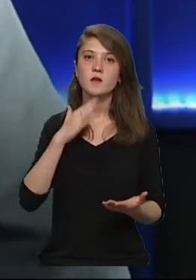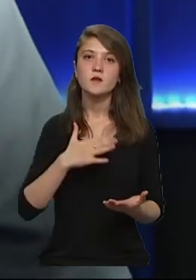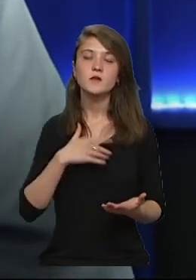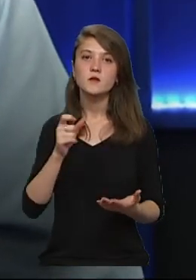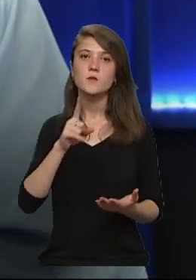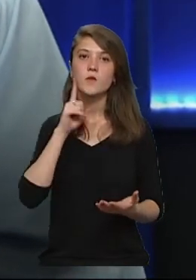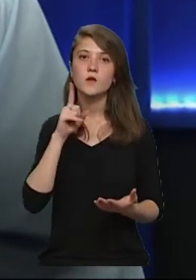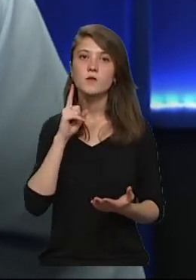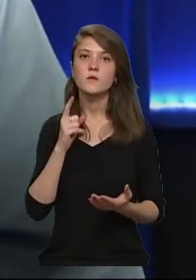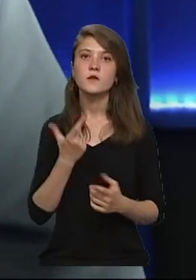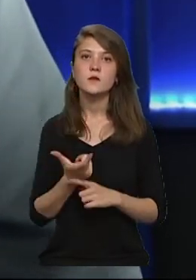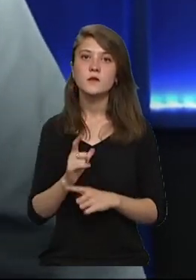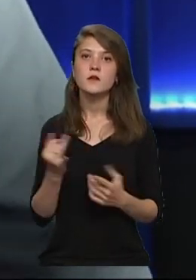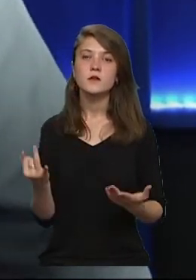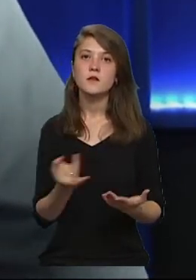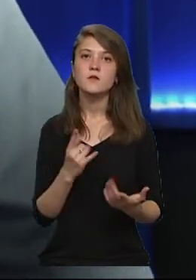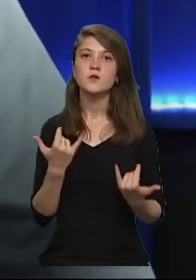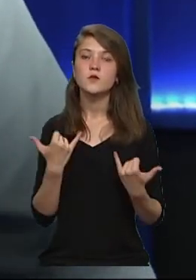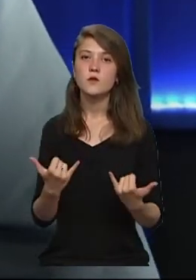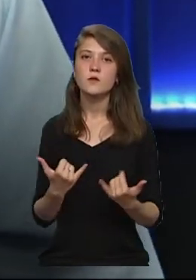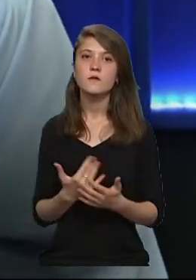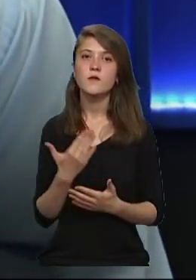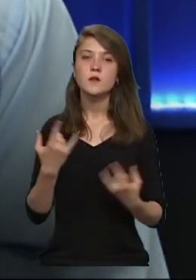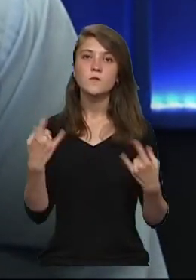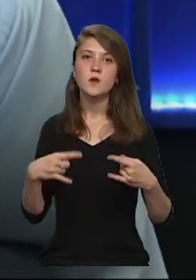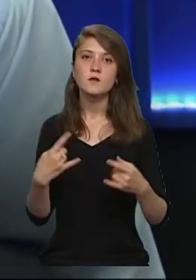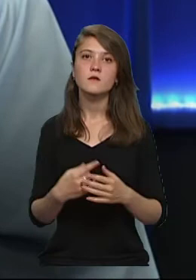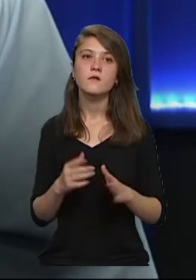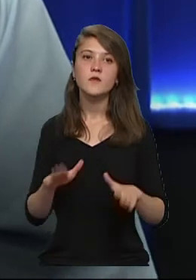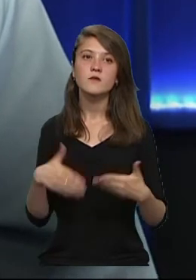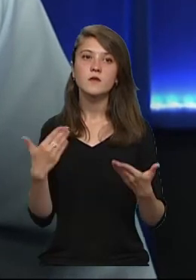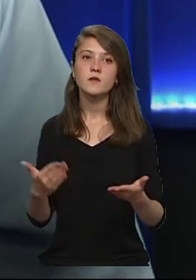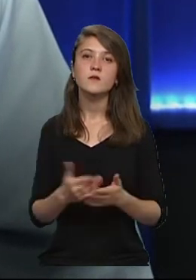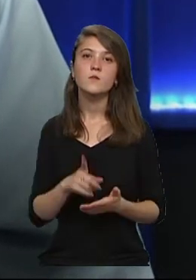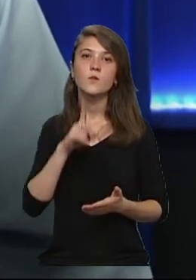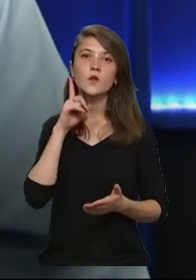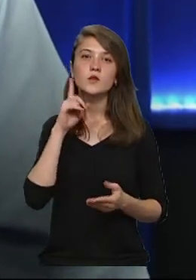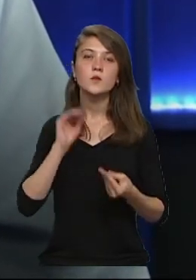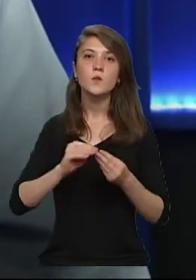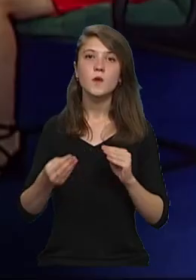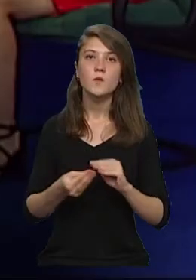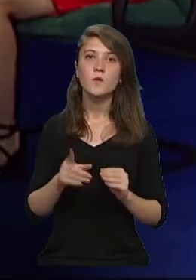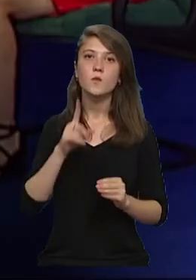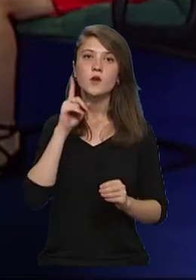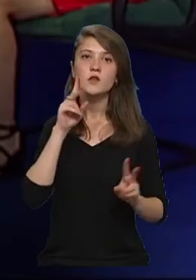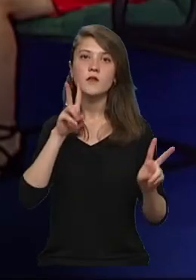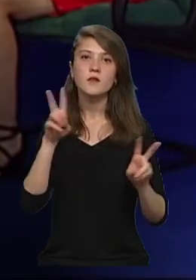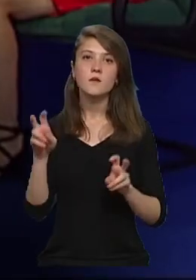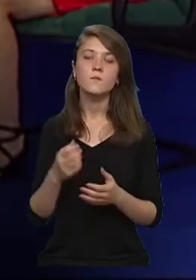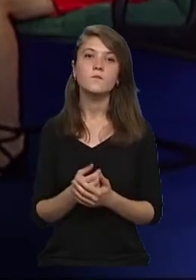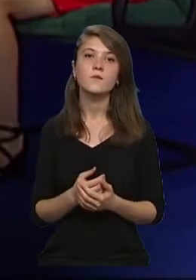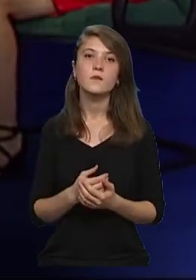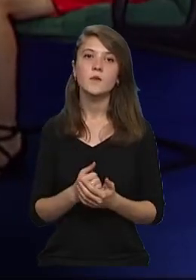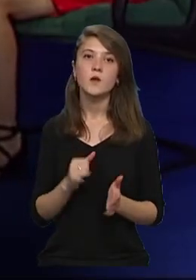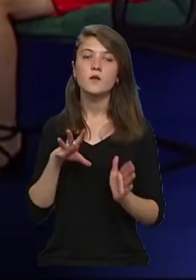молоддю. Тому дуже цікаво, що саме сьогодні в вашій передачі висвітлюється молодіжна проблема, молодіжні теми і